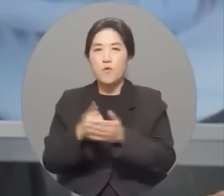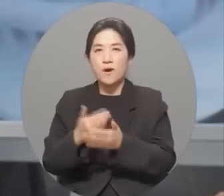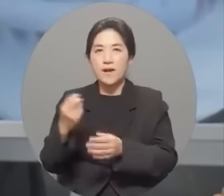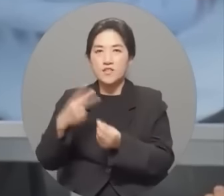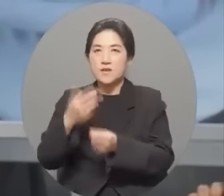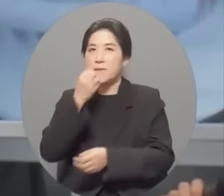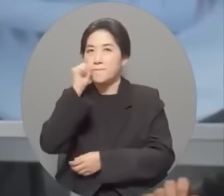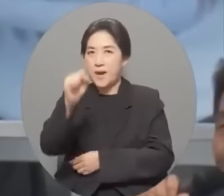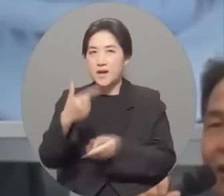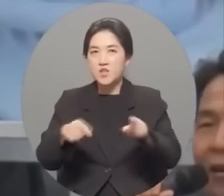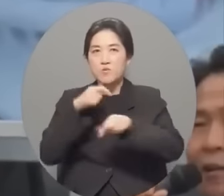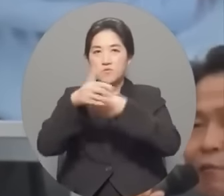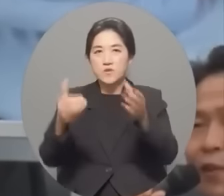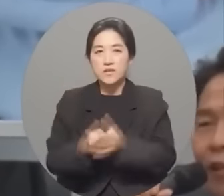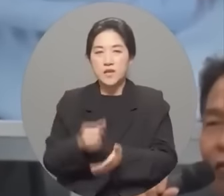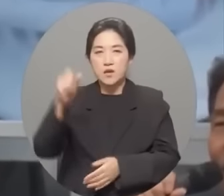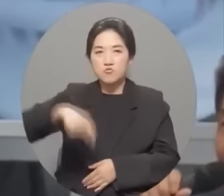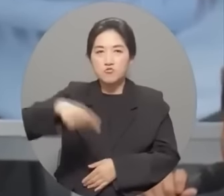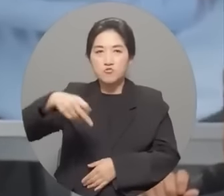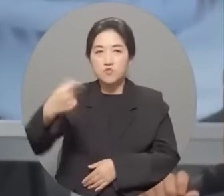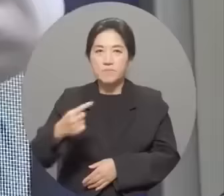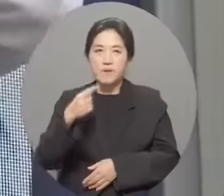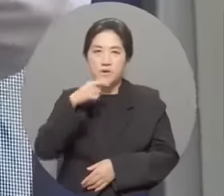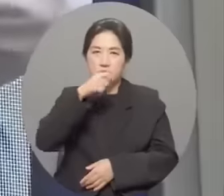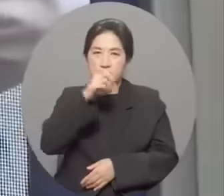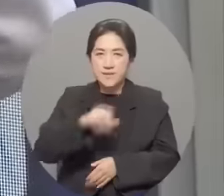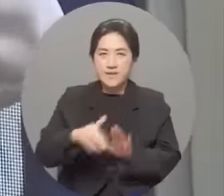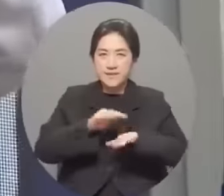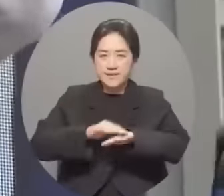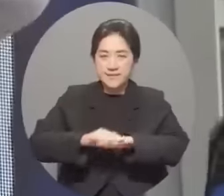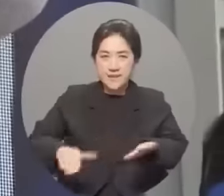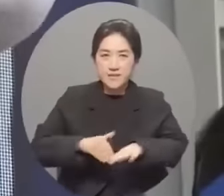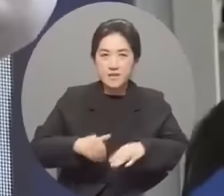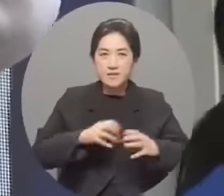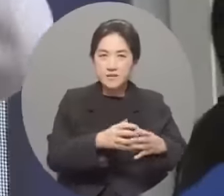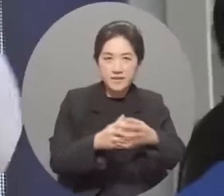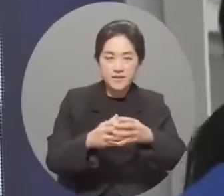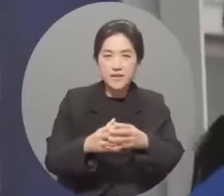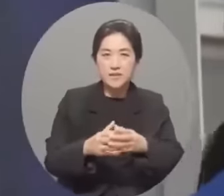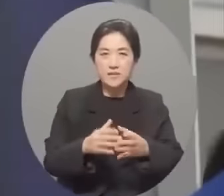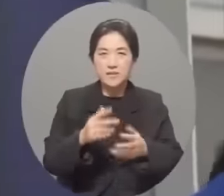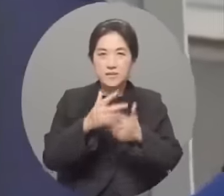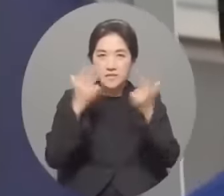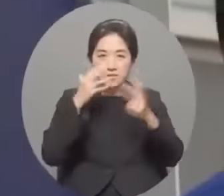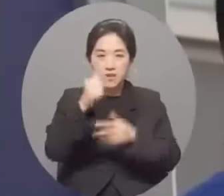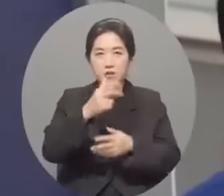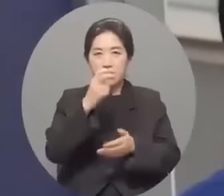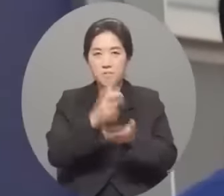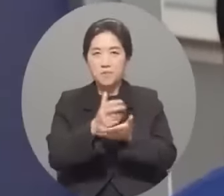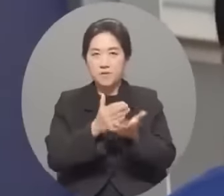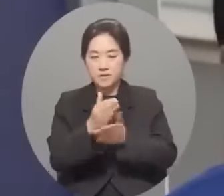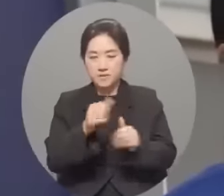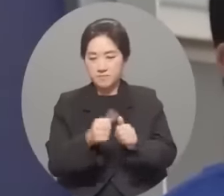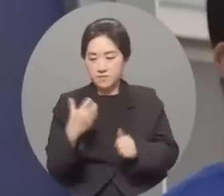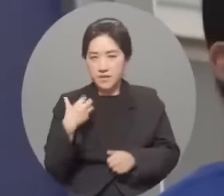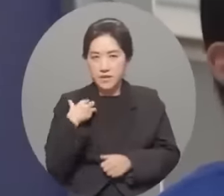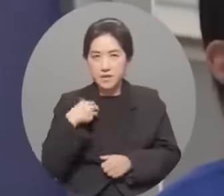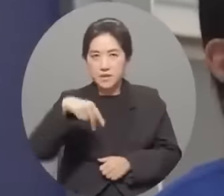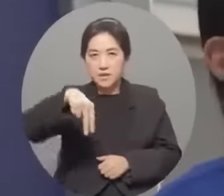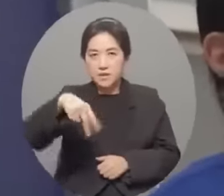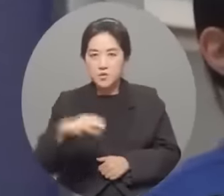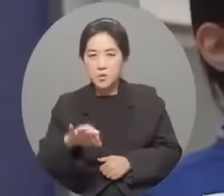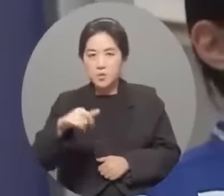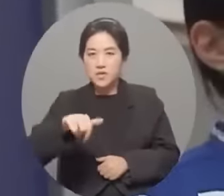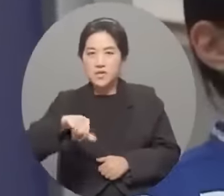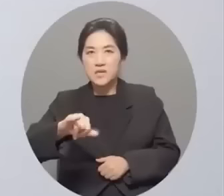더불어민주당은 후쿠시마 오염수 대책에서 활동한 이재명 대표 법률특보 경력의 송기호 국제통상 전문변호사를